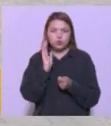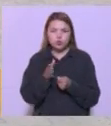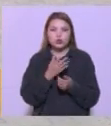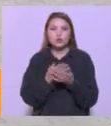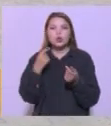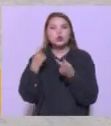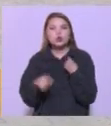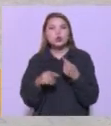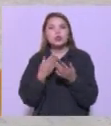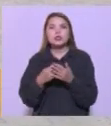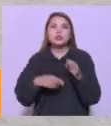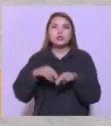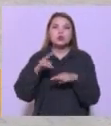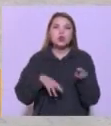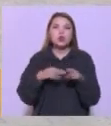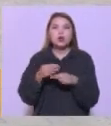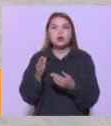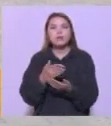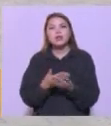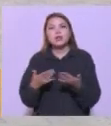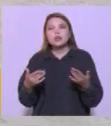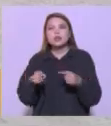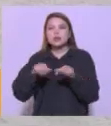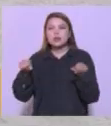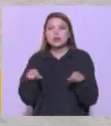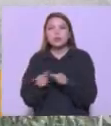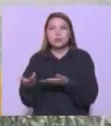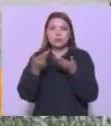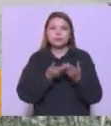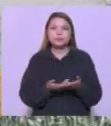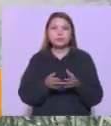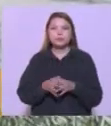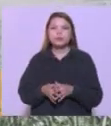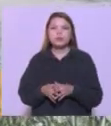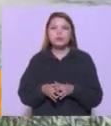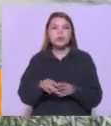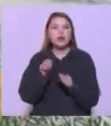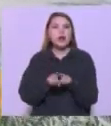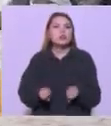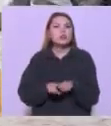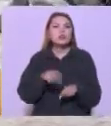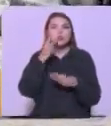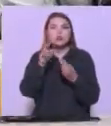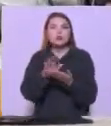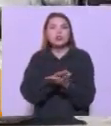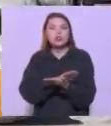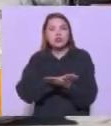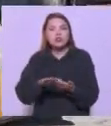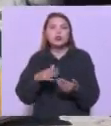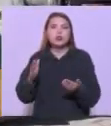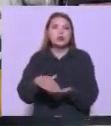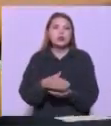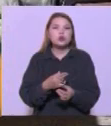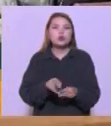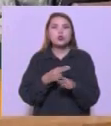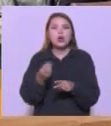да құрылыс компанияларын осындай сенбілік ұйымдастырып тұруға шақырамын. Сенбілікке қатысқандар жағалаудан 50 қап қоқыс шығарды. XOR